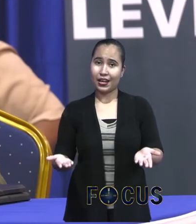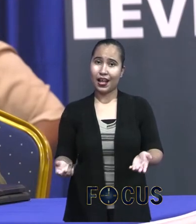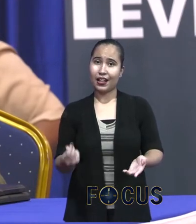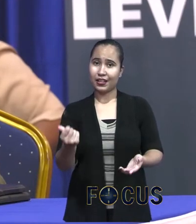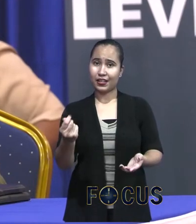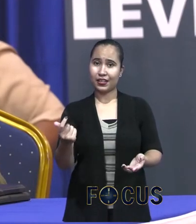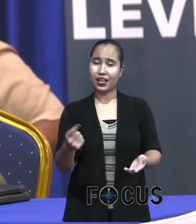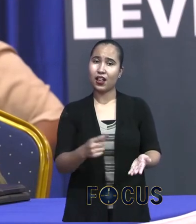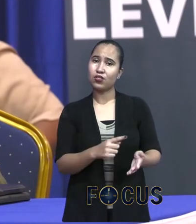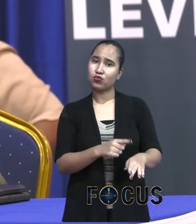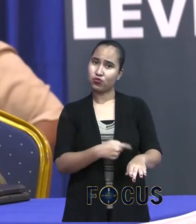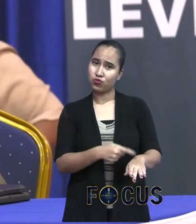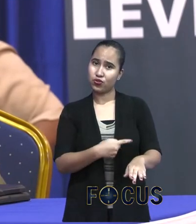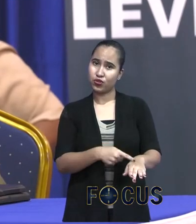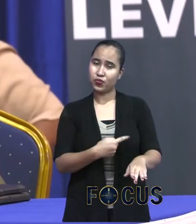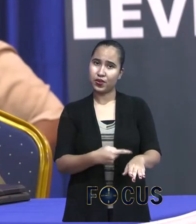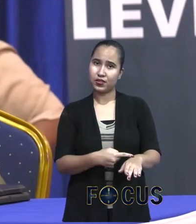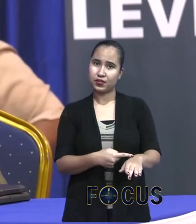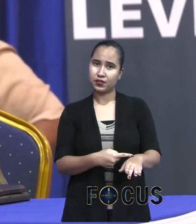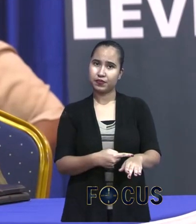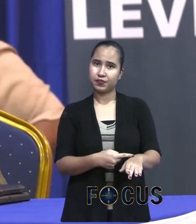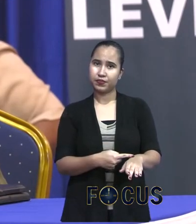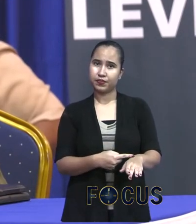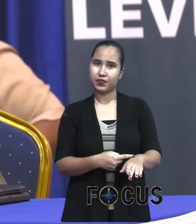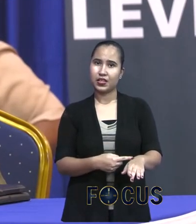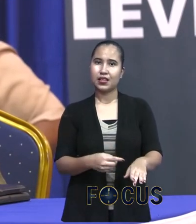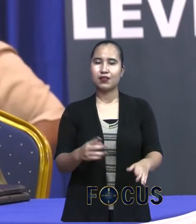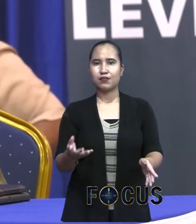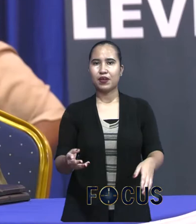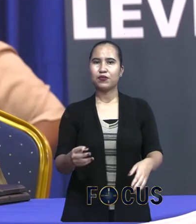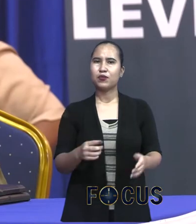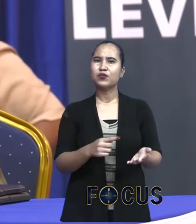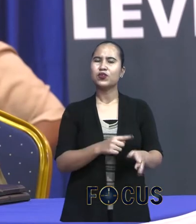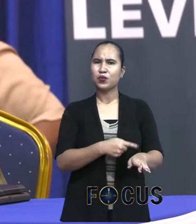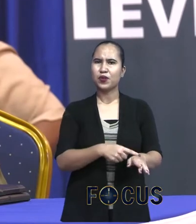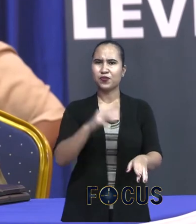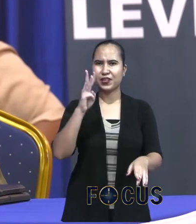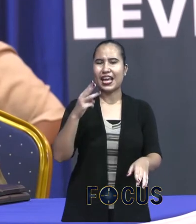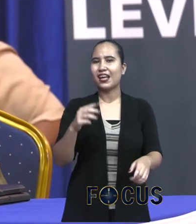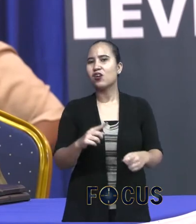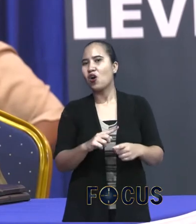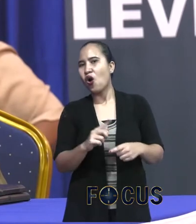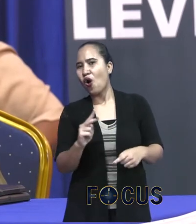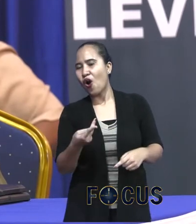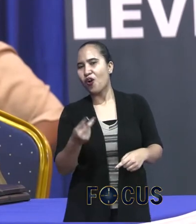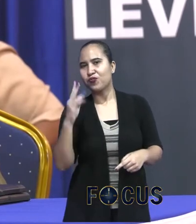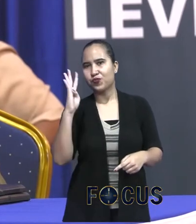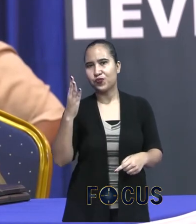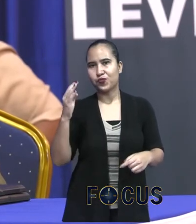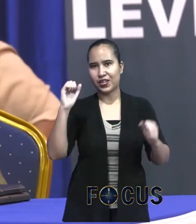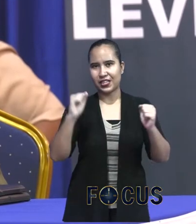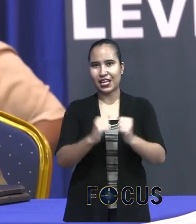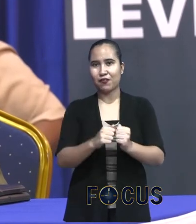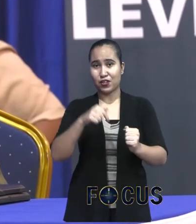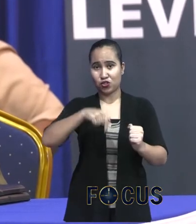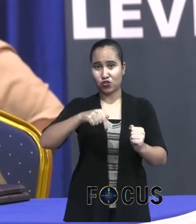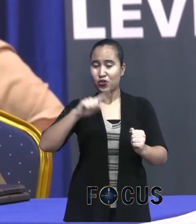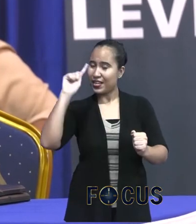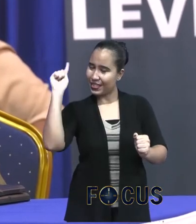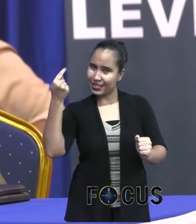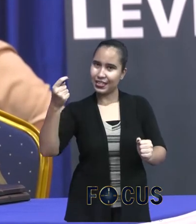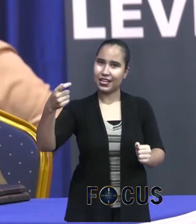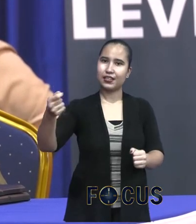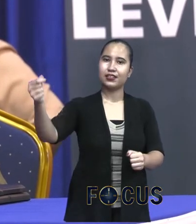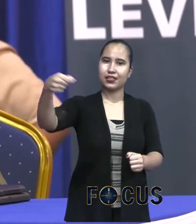het 3e of 4e jaar, dan werd dat geld gelijk vooruitgeschoven. Het begon met de Wereldbank uit